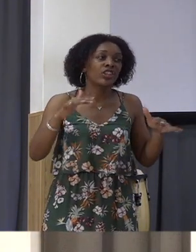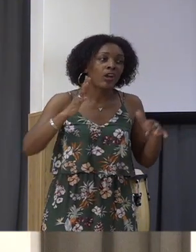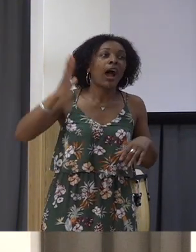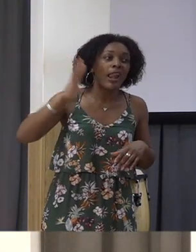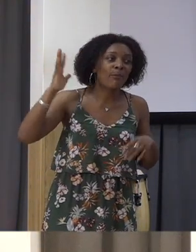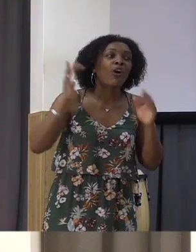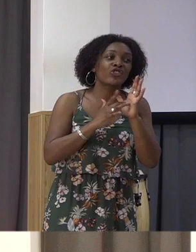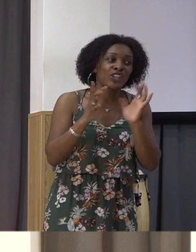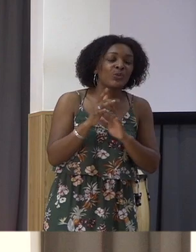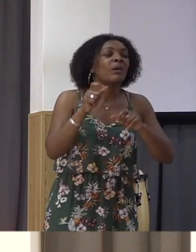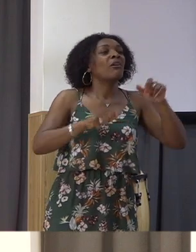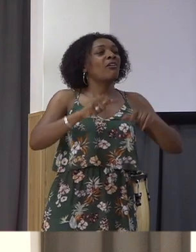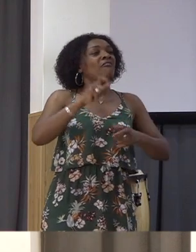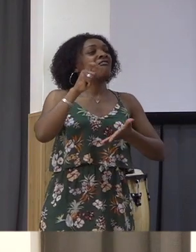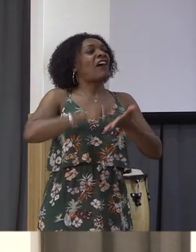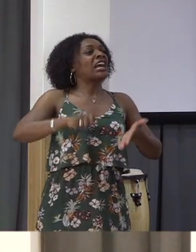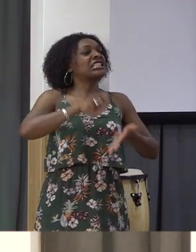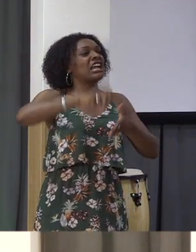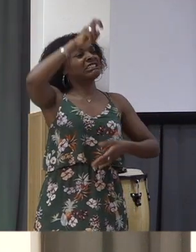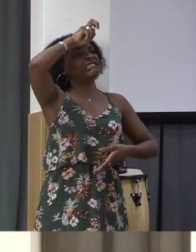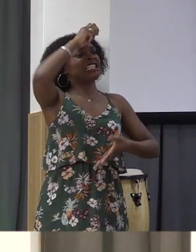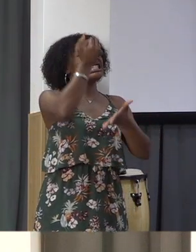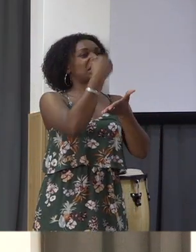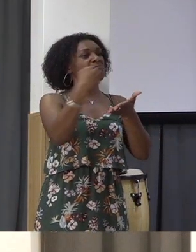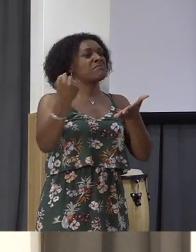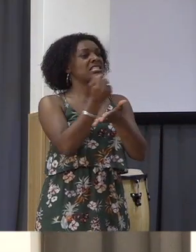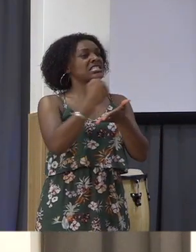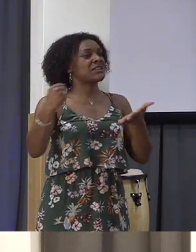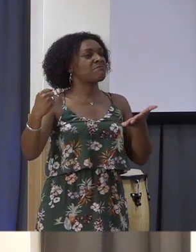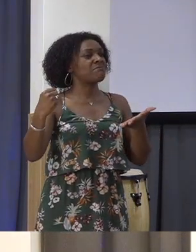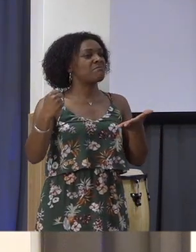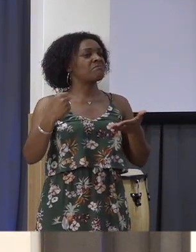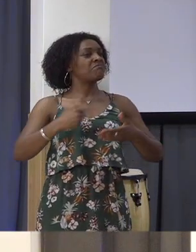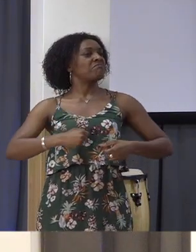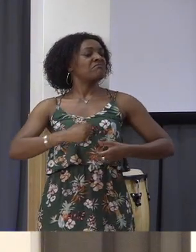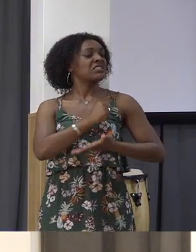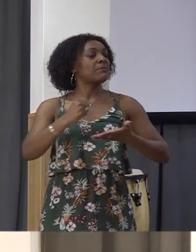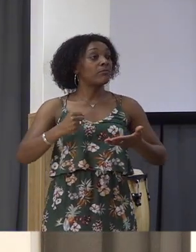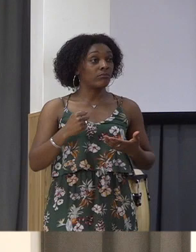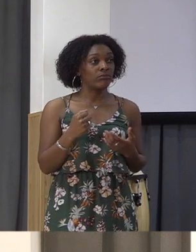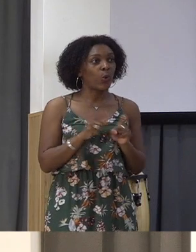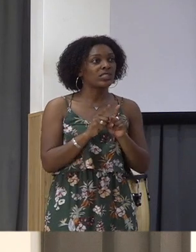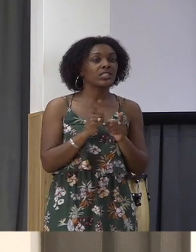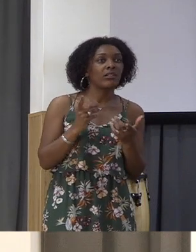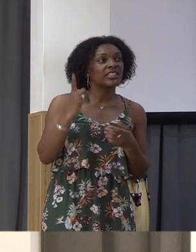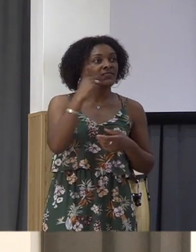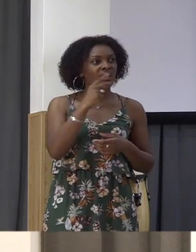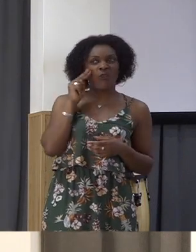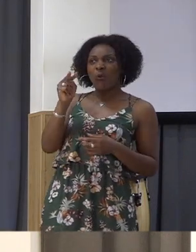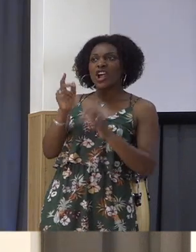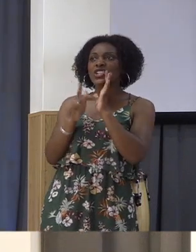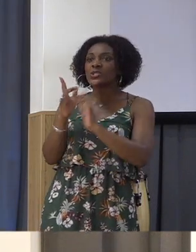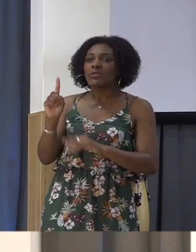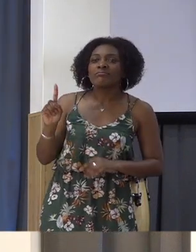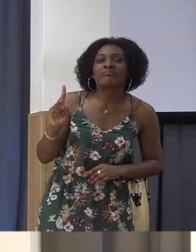nous voyons que les pharisiens et les scribes avaient du mal à comprendre que Jésus puisse